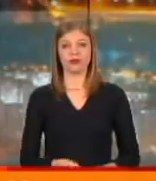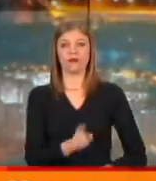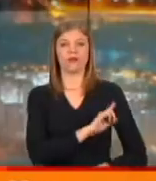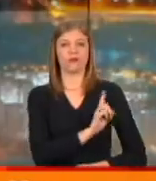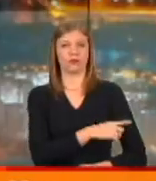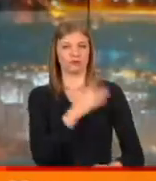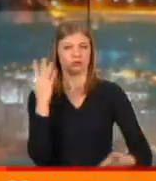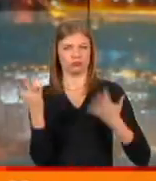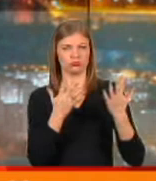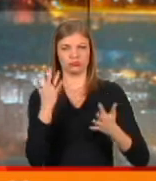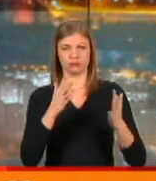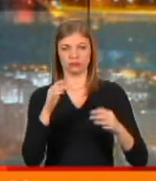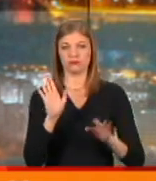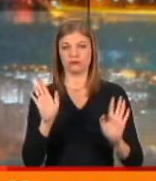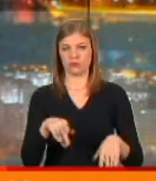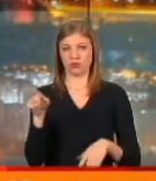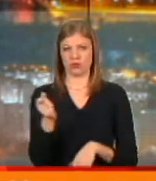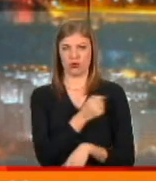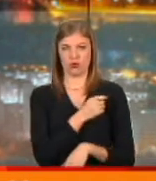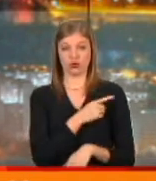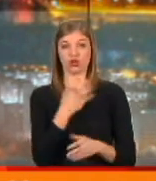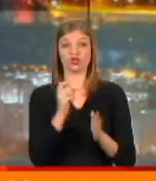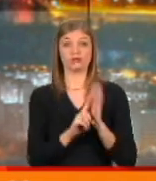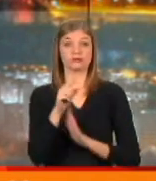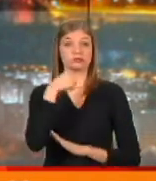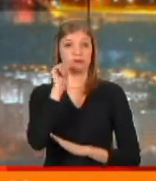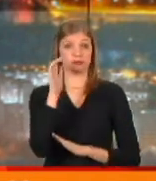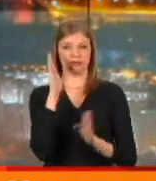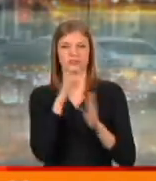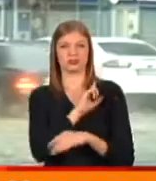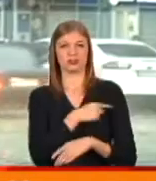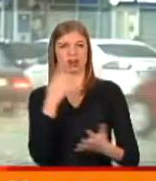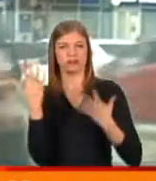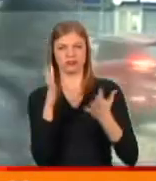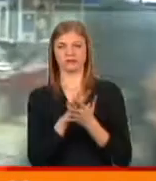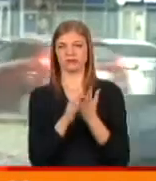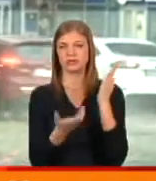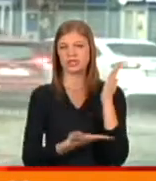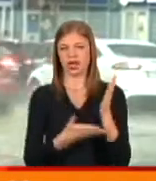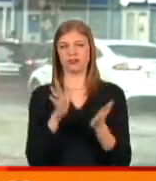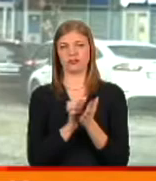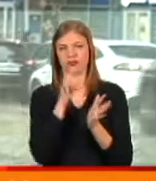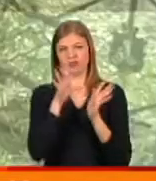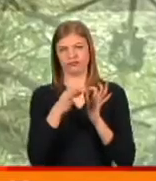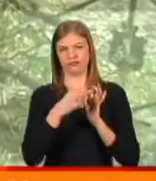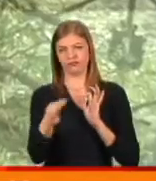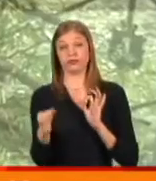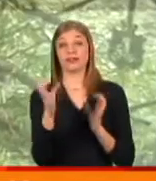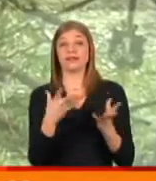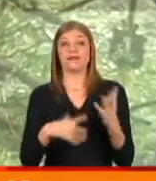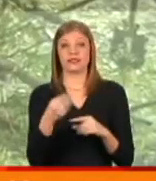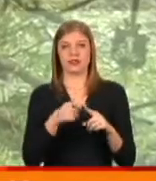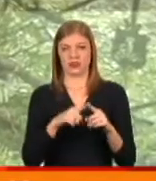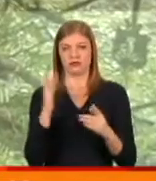Потужний шторм наскочив на Одесу. Негода лютує ще від учора. Шквальний вітер валив дерева, обривав дроти електромереж. Все